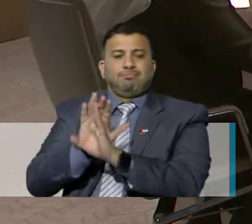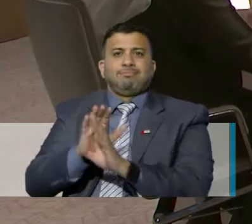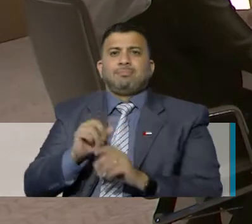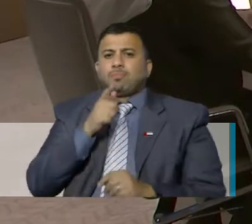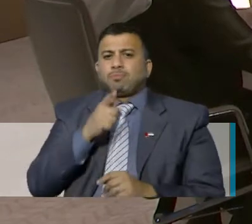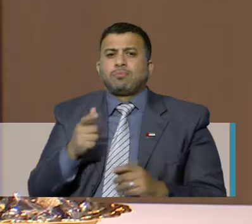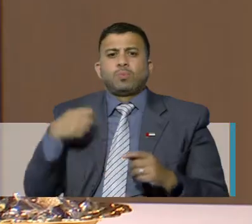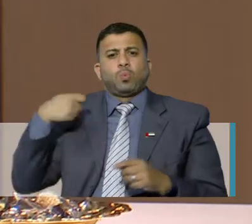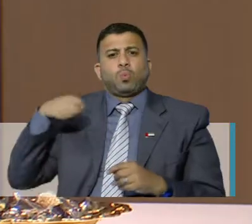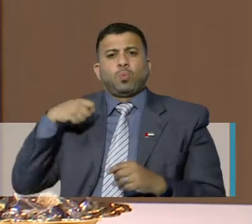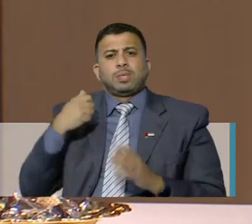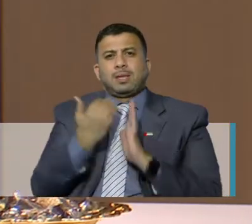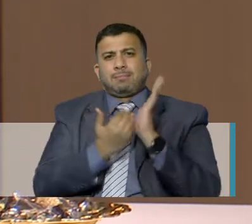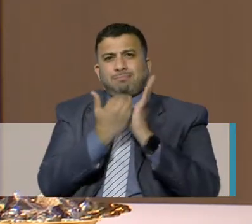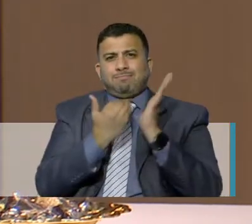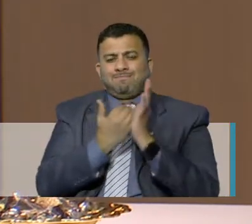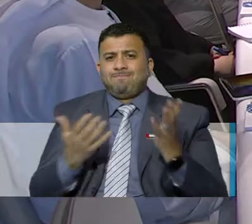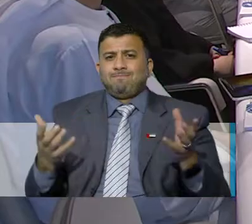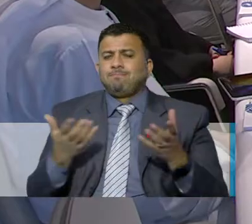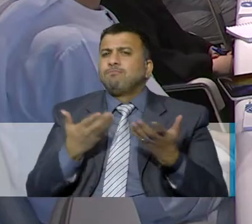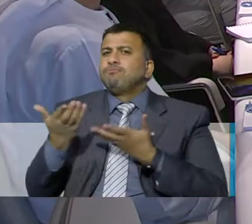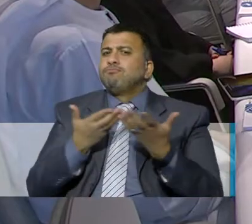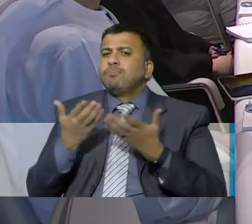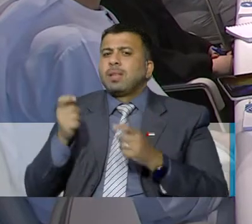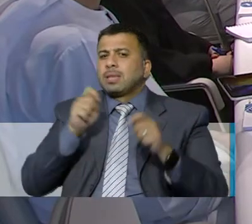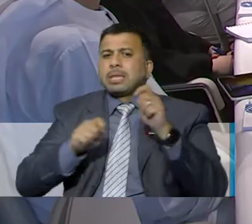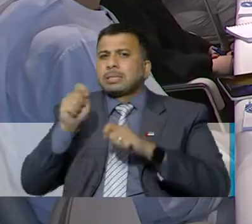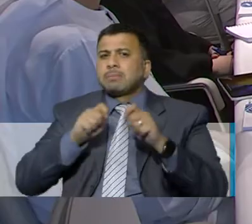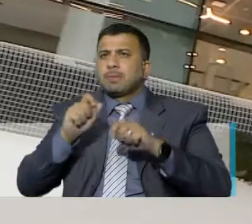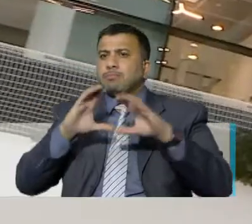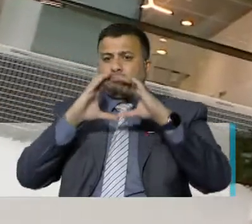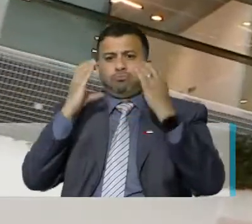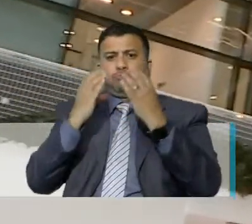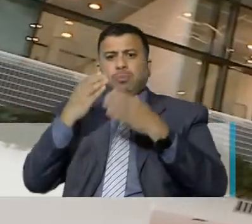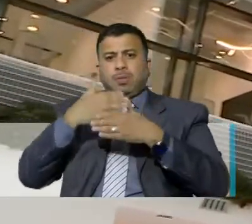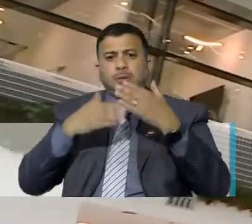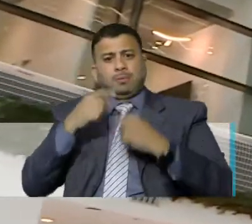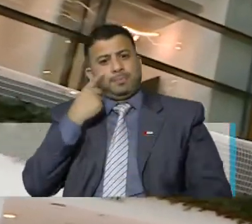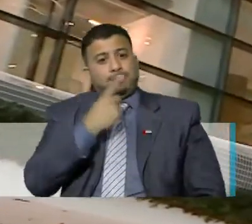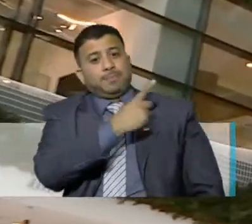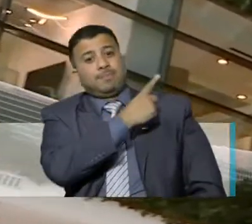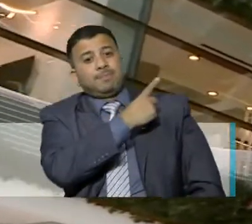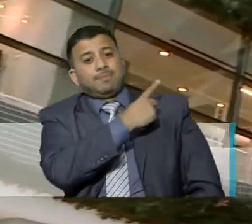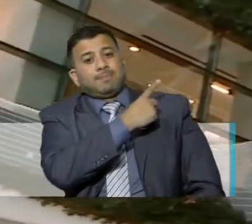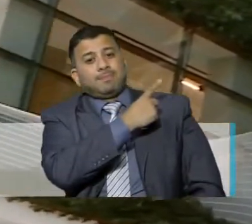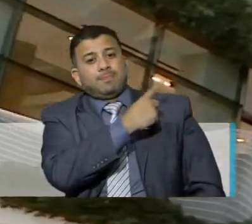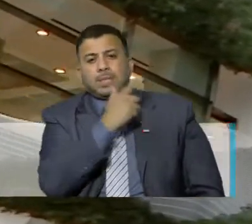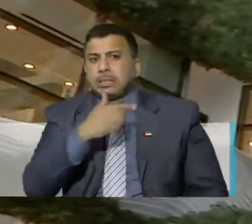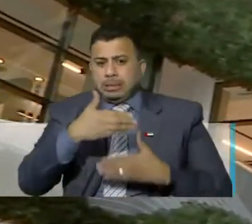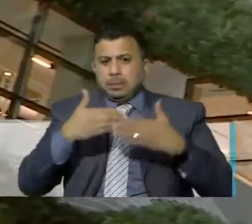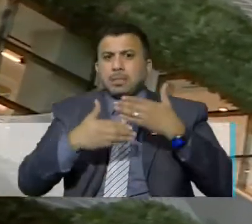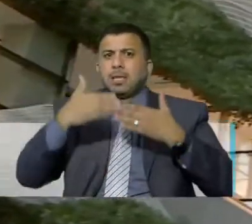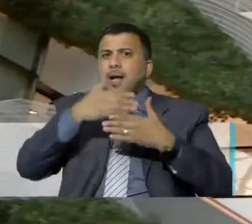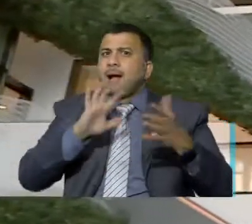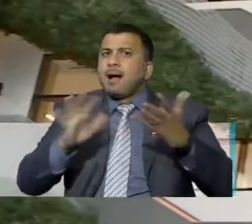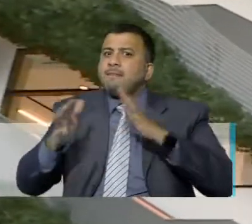أصحاب المعالي وزراء الاقتصاد لشرح حول تصميم مبنى المجمع الذي تم وفق أفضل الممارسات وأعلى المعايير